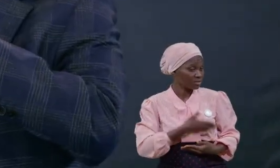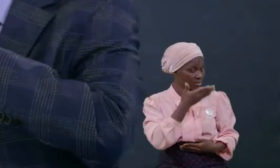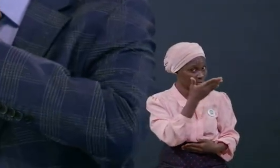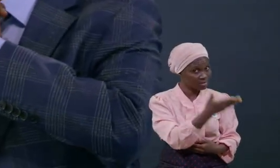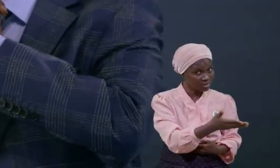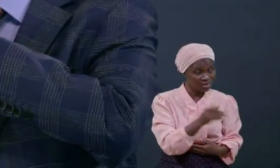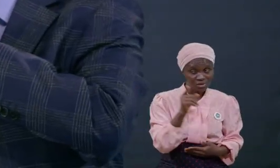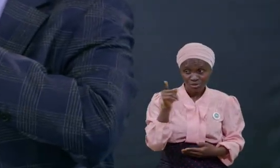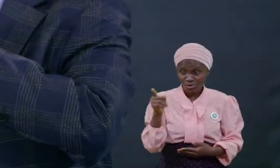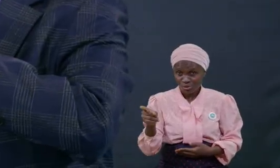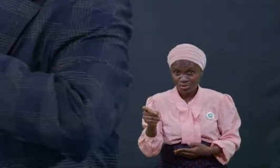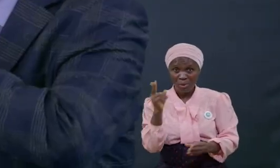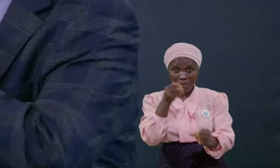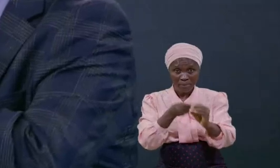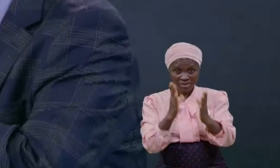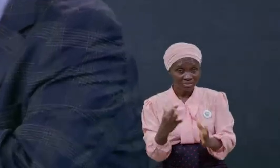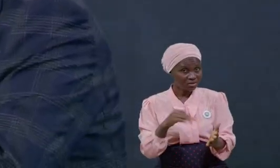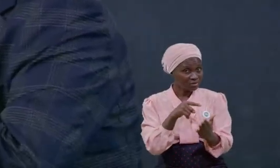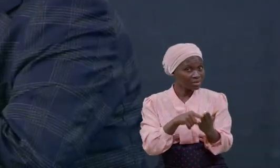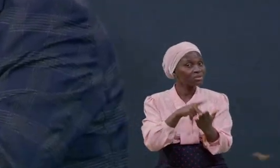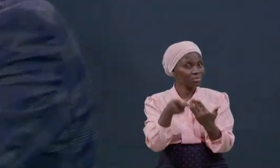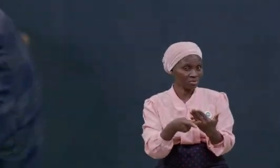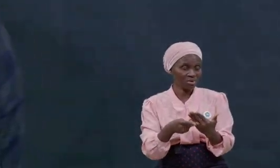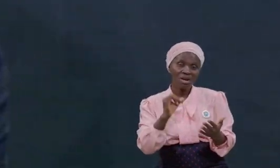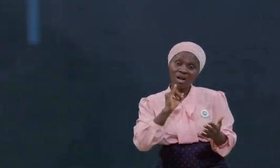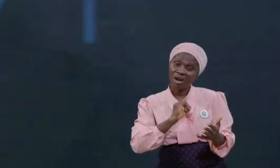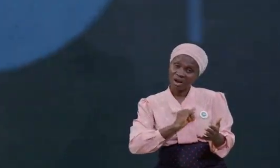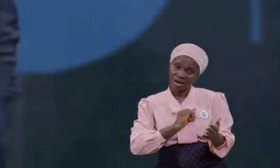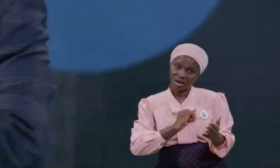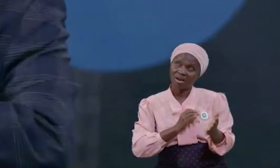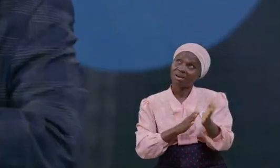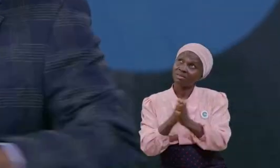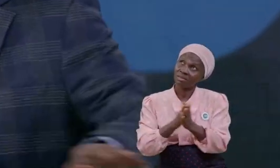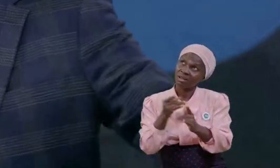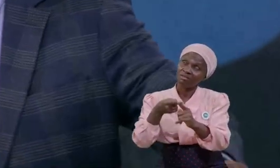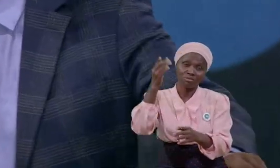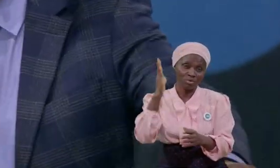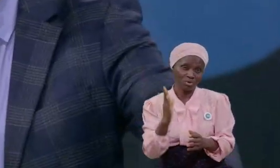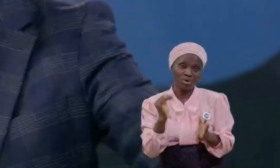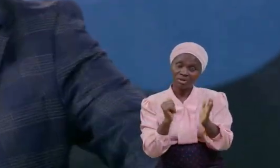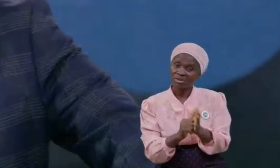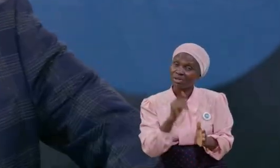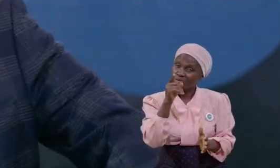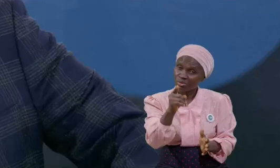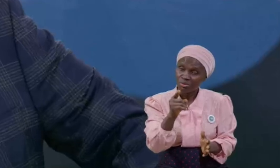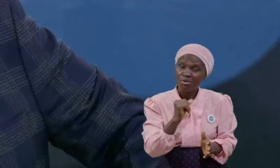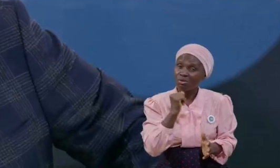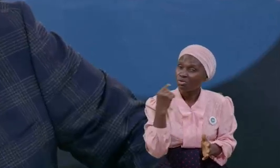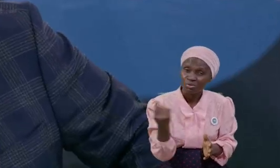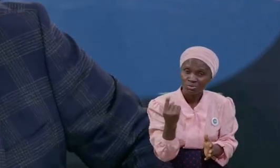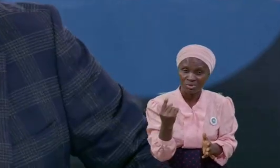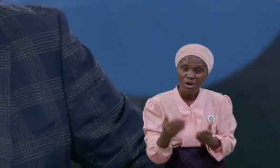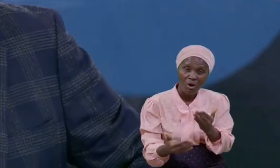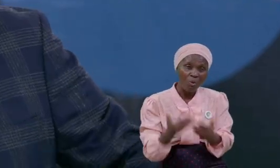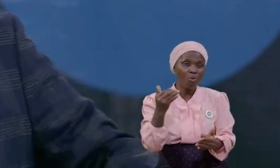participant de la croisade là-bas. Oh, je plaise à Dieu que seulement tu deviennes presque un chrétien,